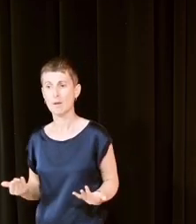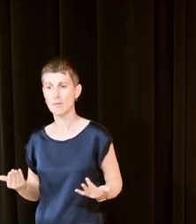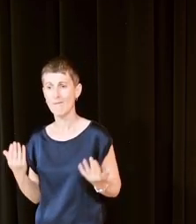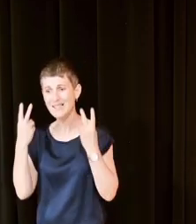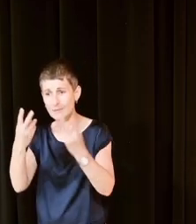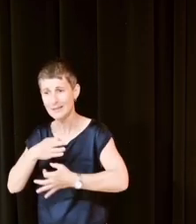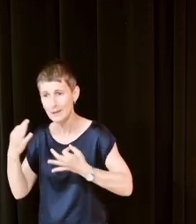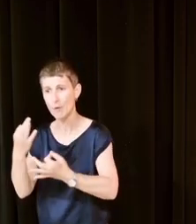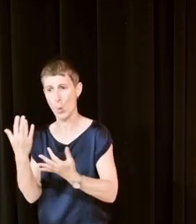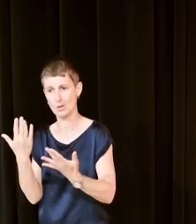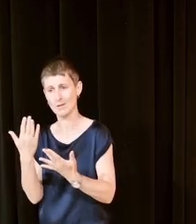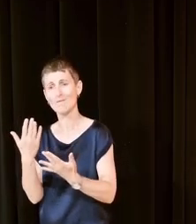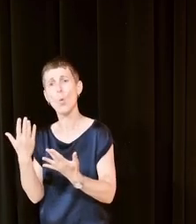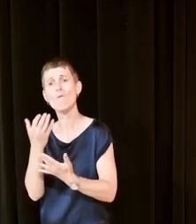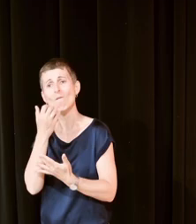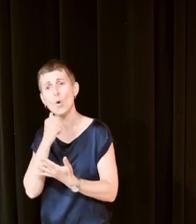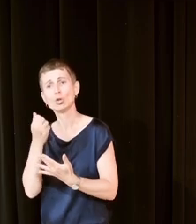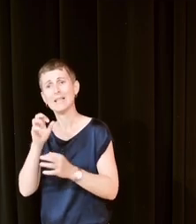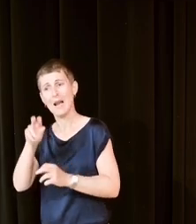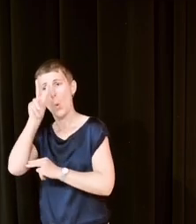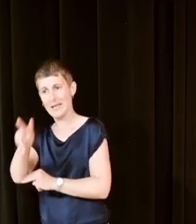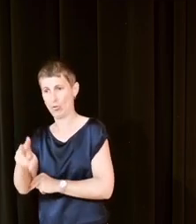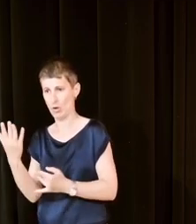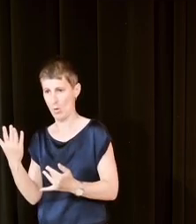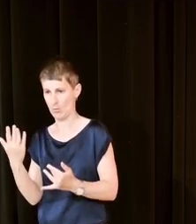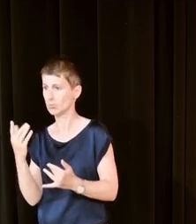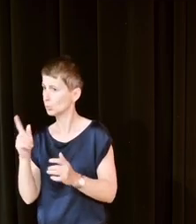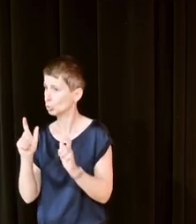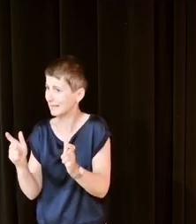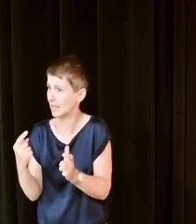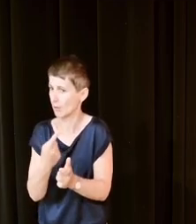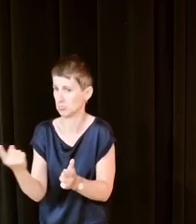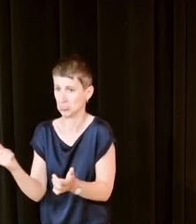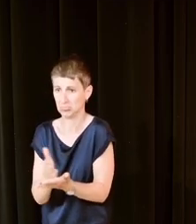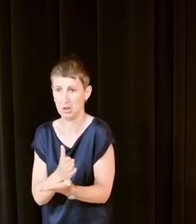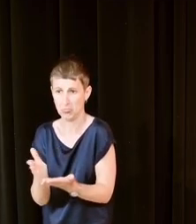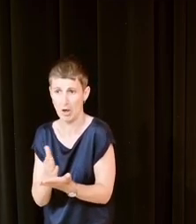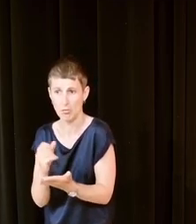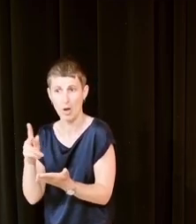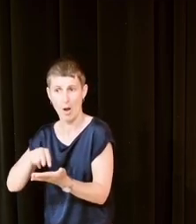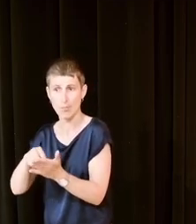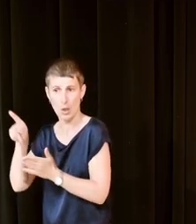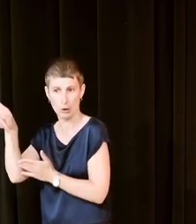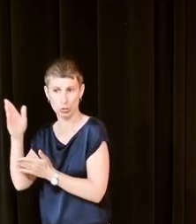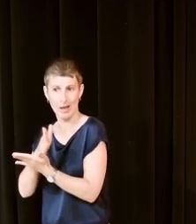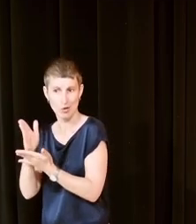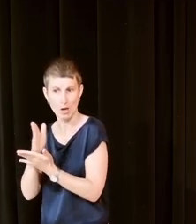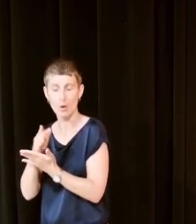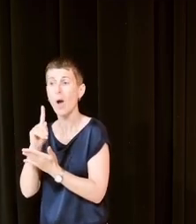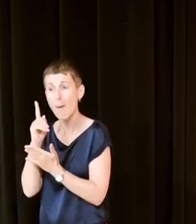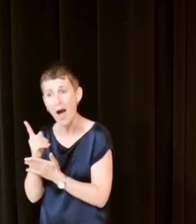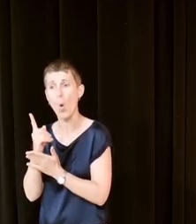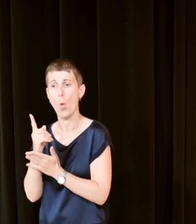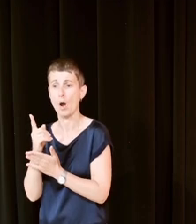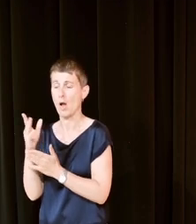wichtig? Und das sind letztlich Entscheidungen, die müssen wir miteinander fällen. Das sind politische Entscheidungen auf der einen Seite, aber natürlich auch eine Abstimmung mit